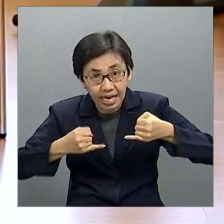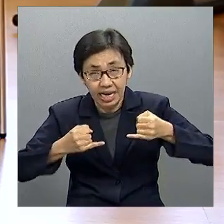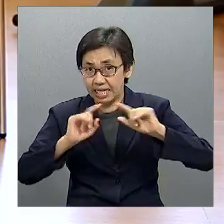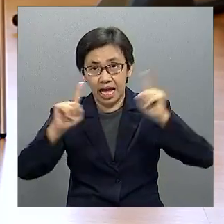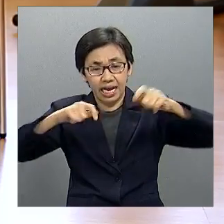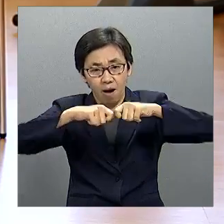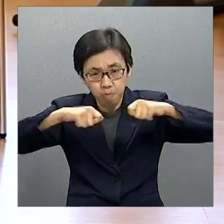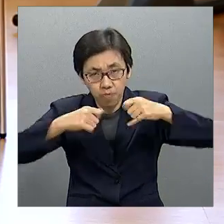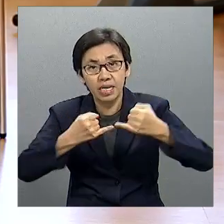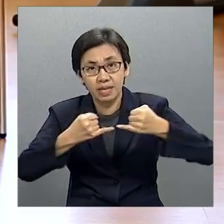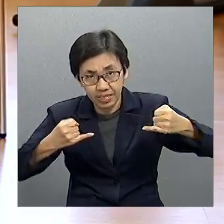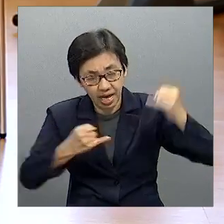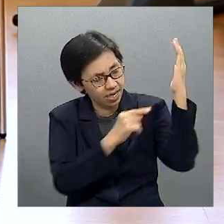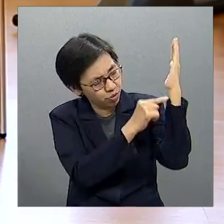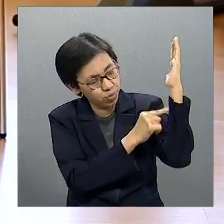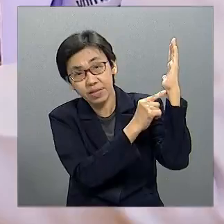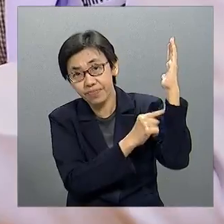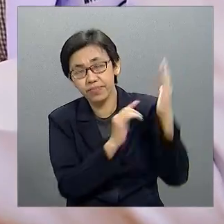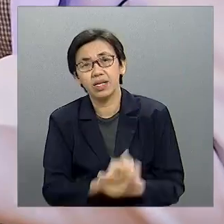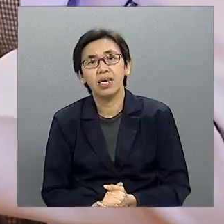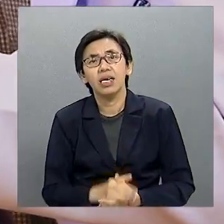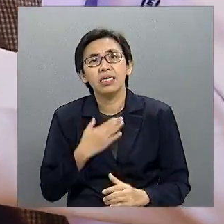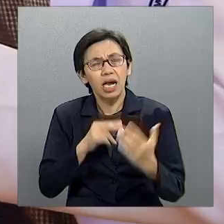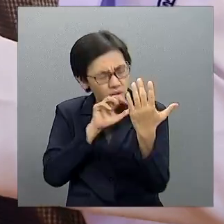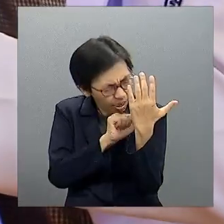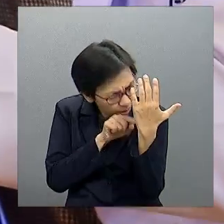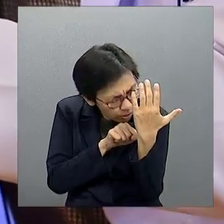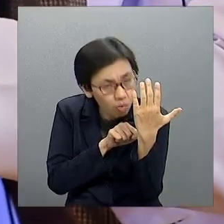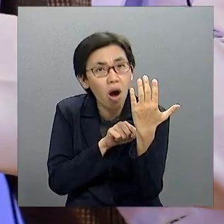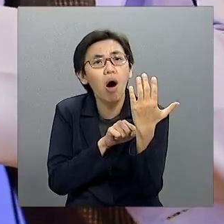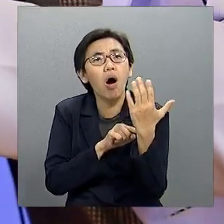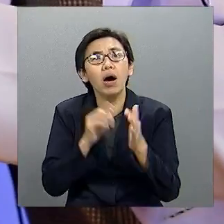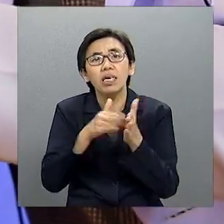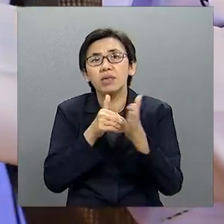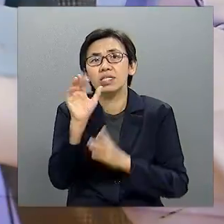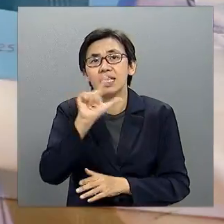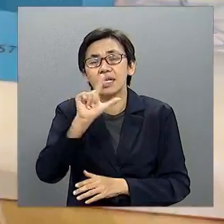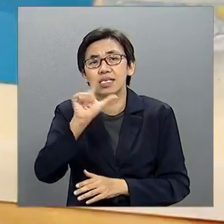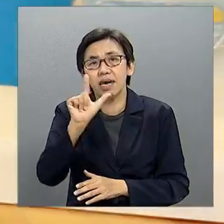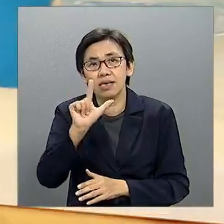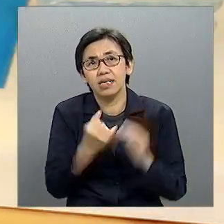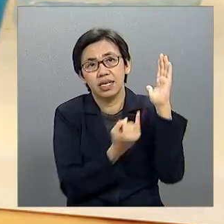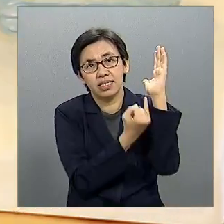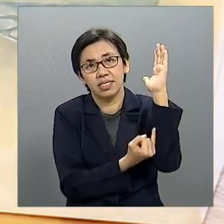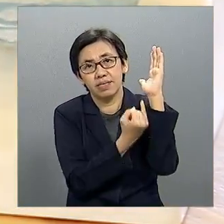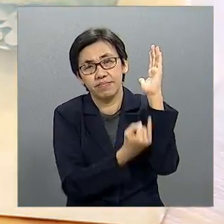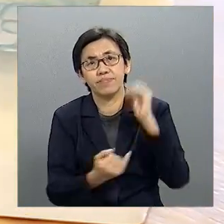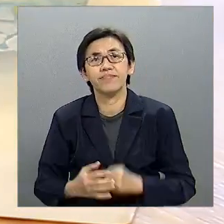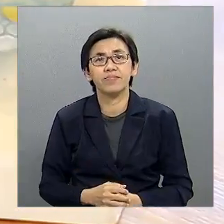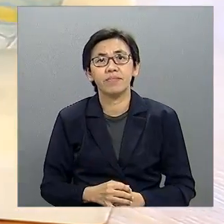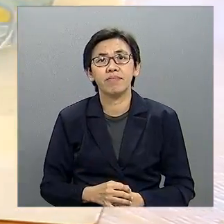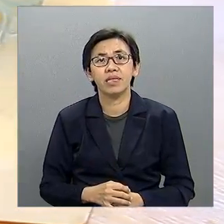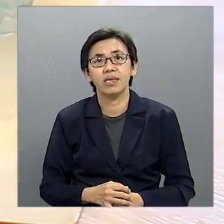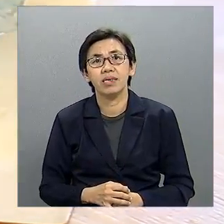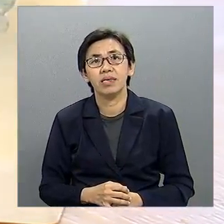ฝ่ามือนะครับซึ่งถ้าเราสังเกตใกล้ๆเนี่ยคุณปริ้นเห็นไหมไอตัวสีเหลืองๆเนี่ยคือตัวเส้นประสาทมีเดียนเนิร์ฟ อ๋อแล้วนอกนั้นก็จะเป็นพวกเส้